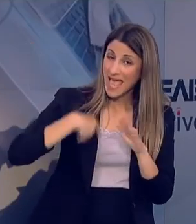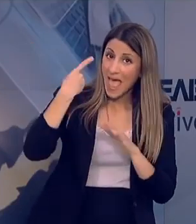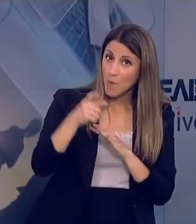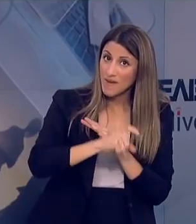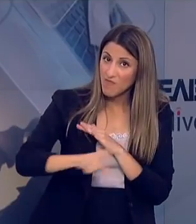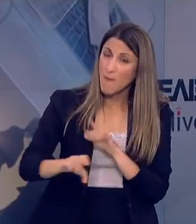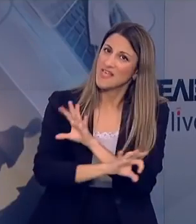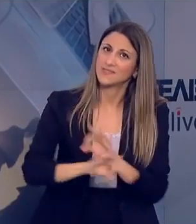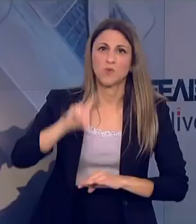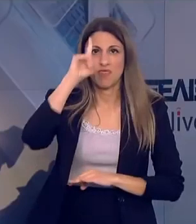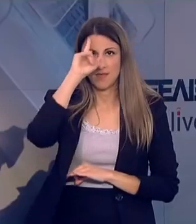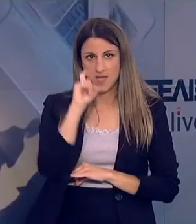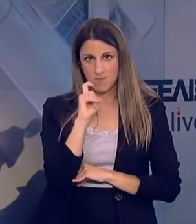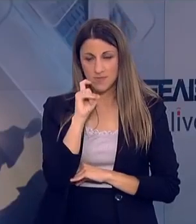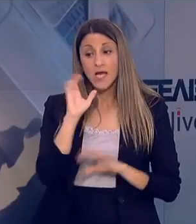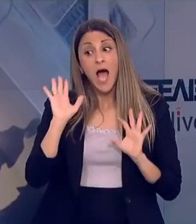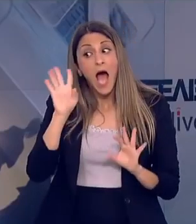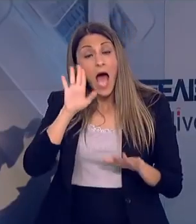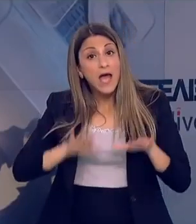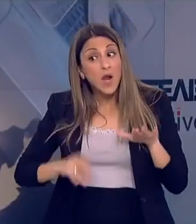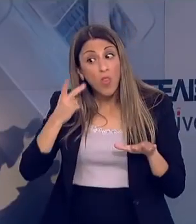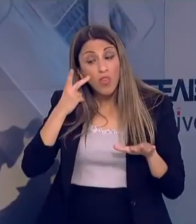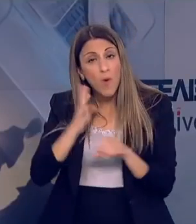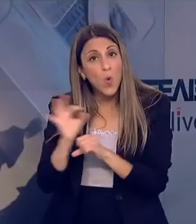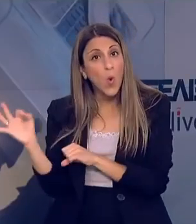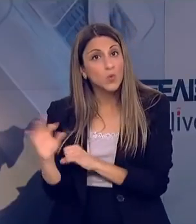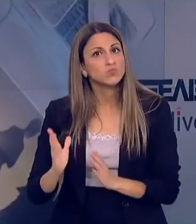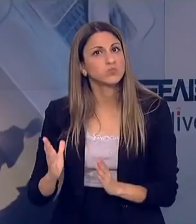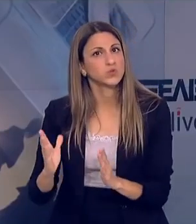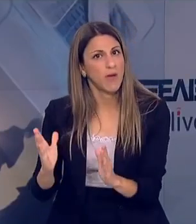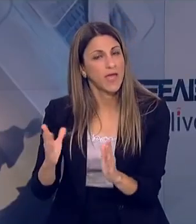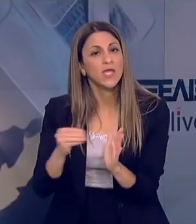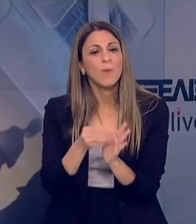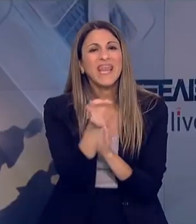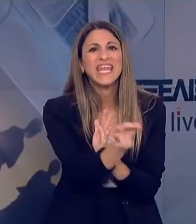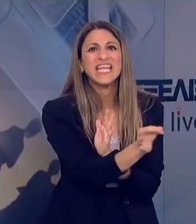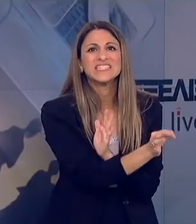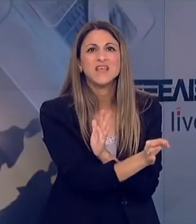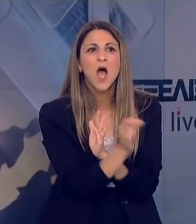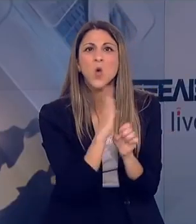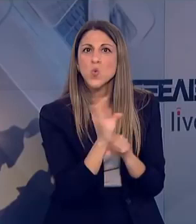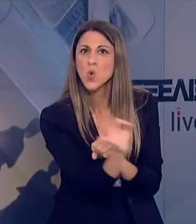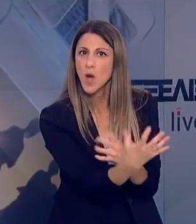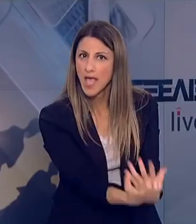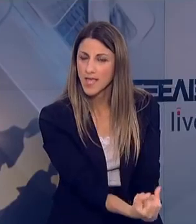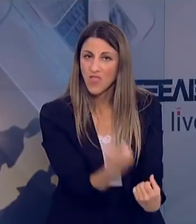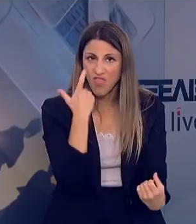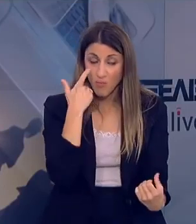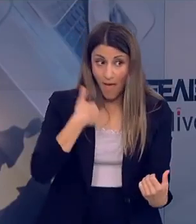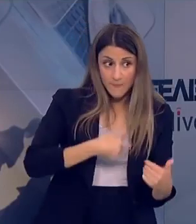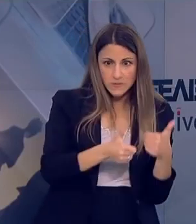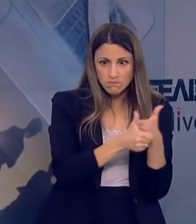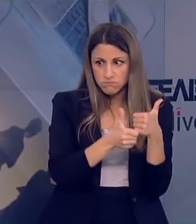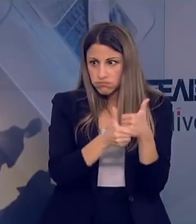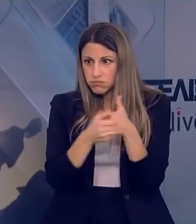άλλης εβδομάδας και με δεδομένη την επιδημιολογική κατάσταση στη χώρα, αλλά και στα νησιωτικά μας συμπλέγματα. Όπως γνωρίζετε, παρακολουθούμε την